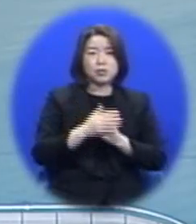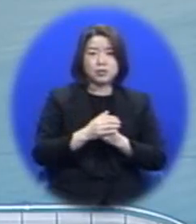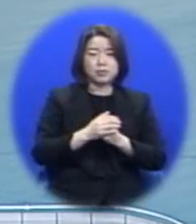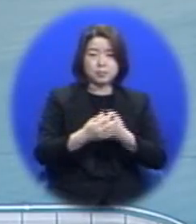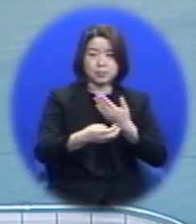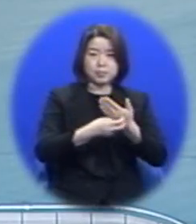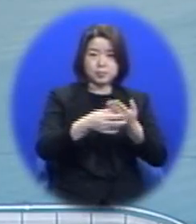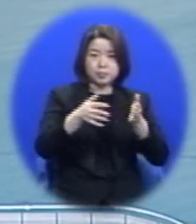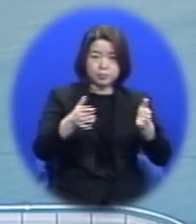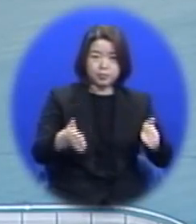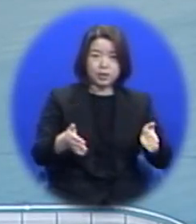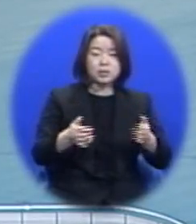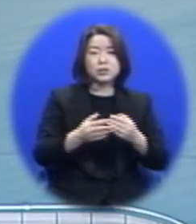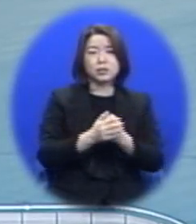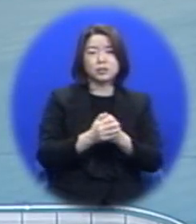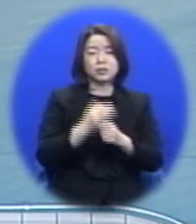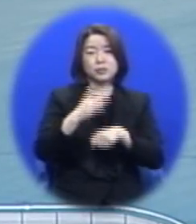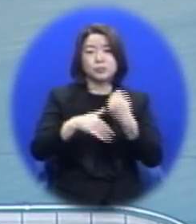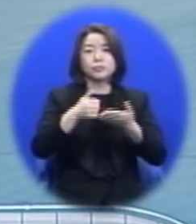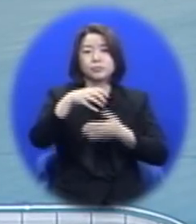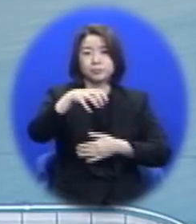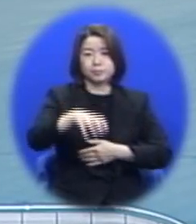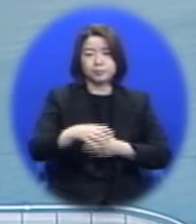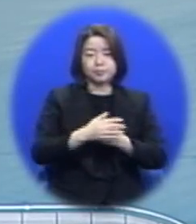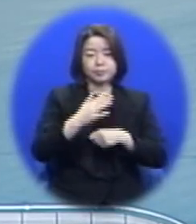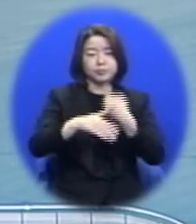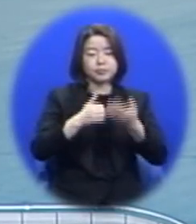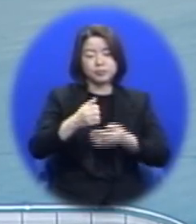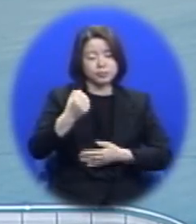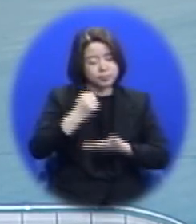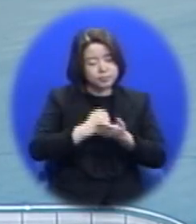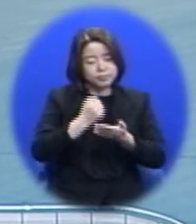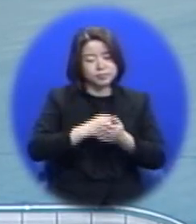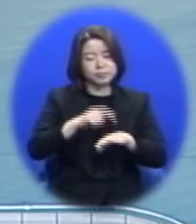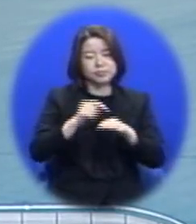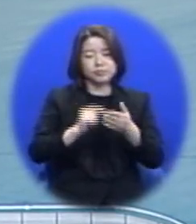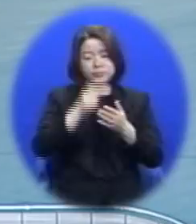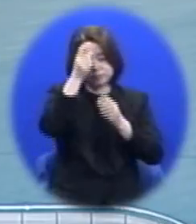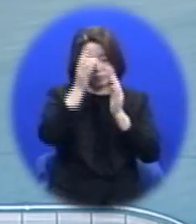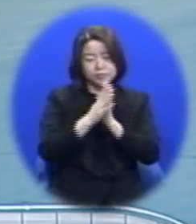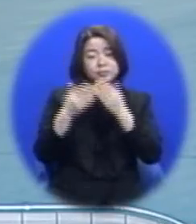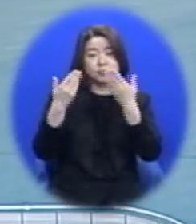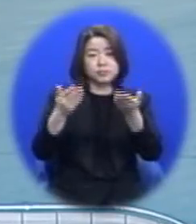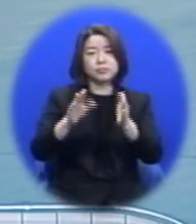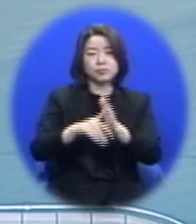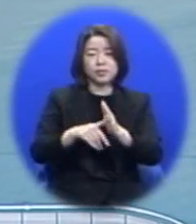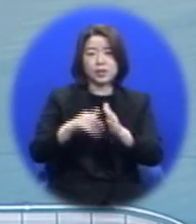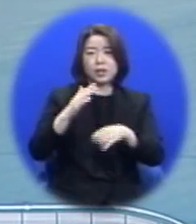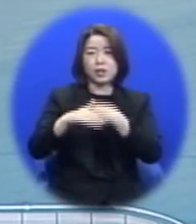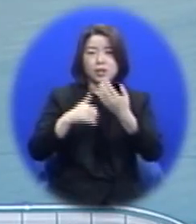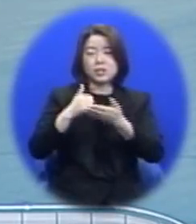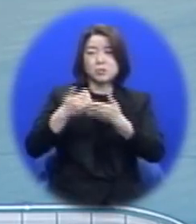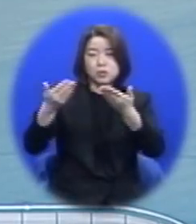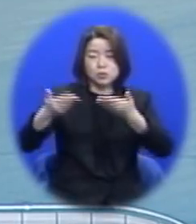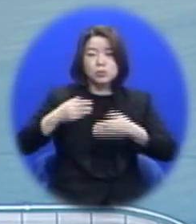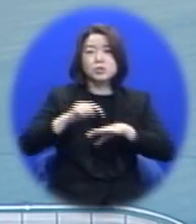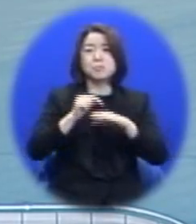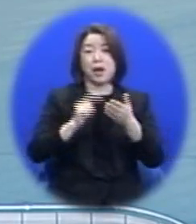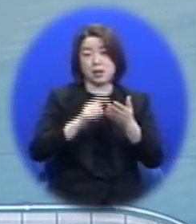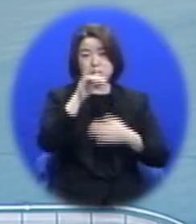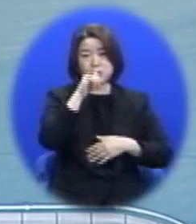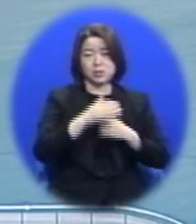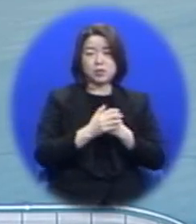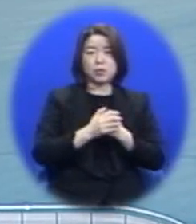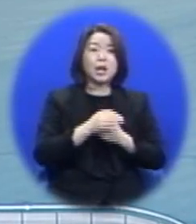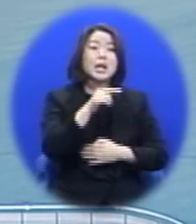병실에서 하나님 앞에 안타까운 마음으로 기도할 때 하나님께서 그때 제게 주신 말씀이 있었습니다.